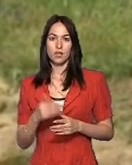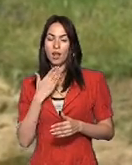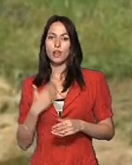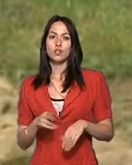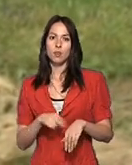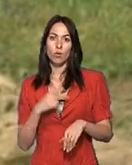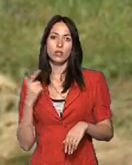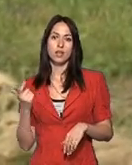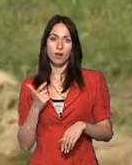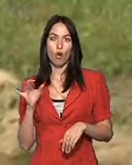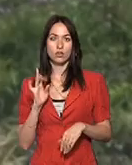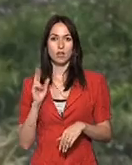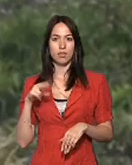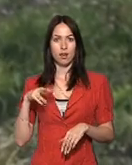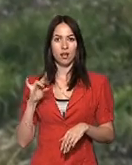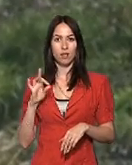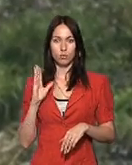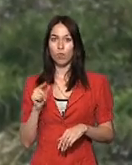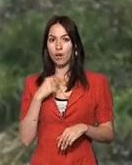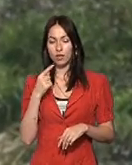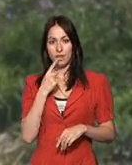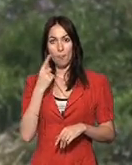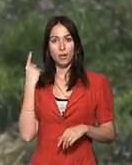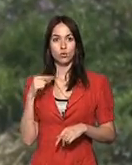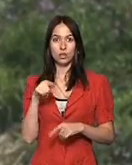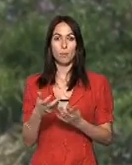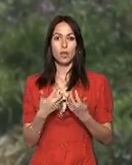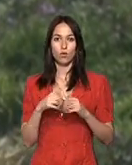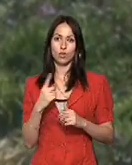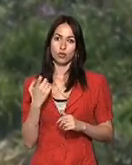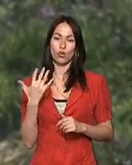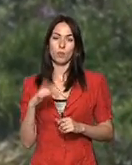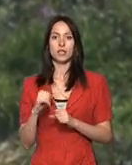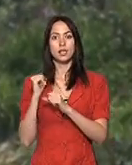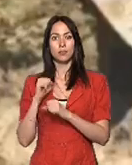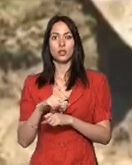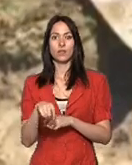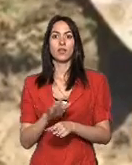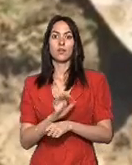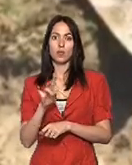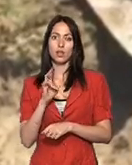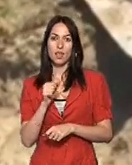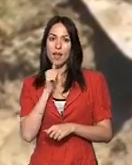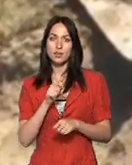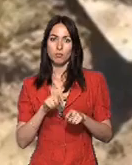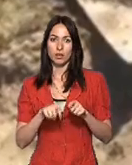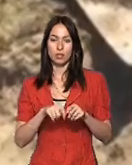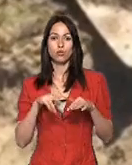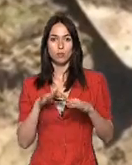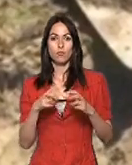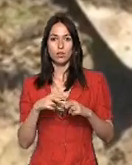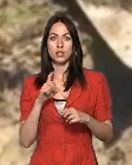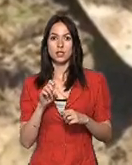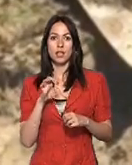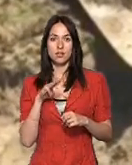Речниця поліції Харківщини Оксана Калмикова каже, напередодні там нарахували 150 мішків. Їх відправили на експертизу. Справу розслідують